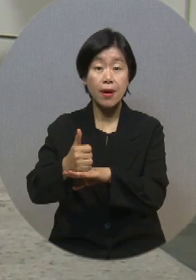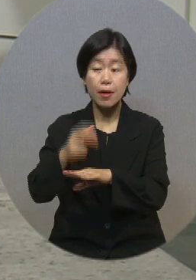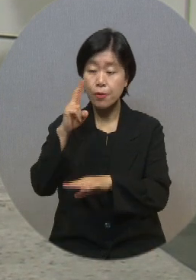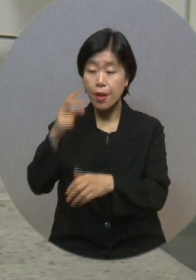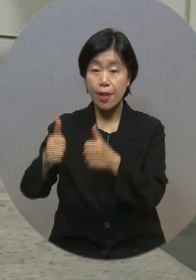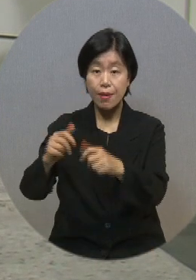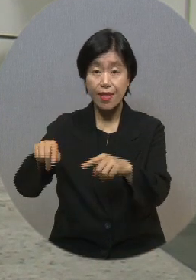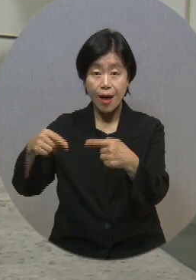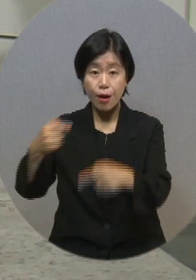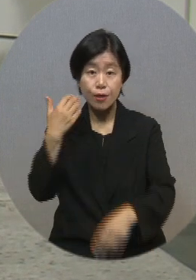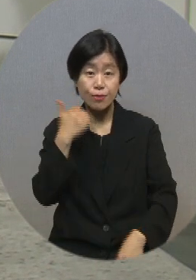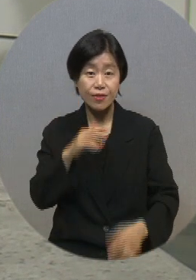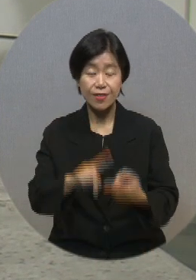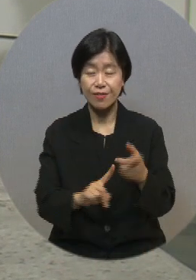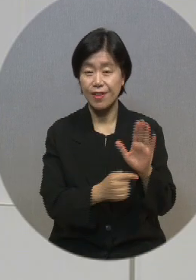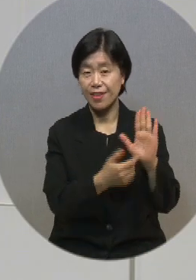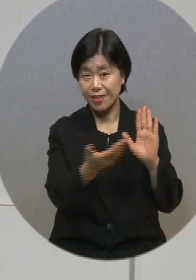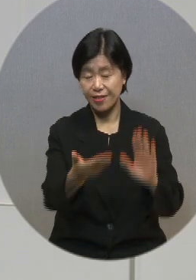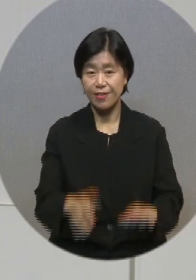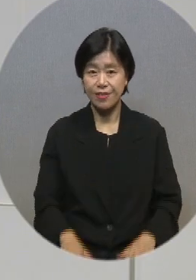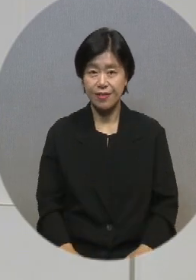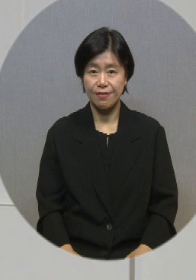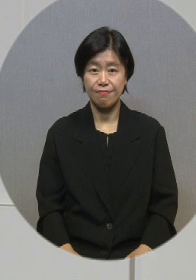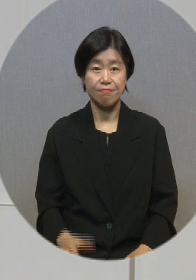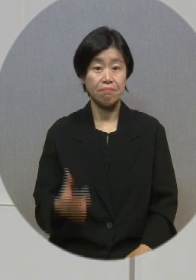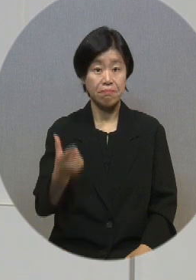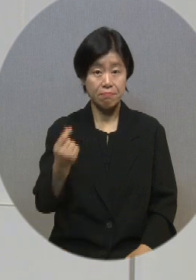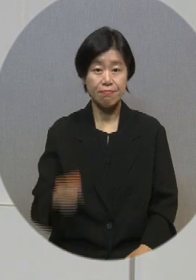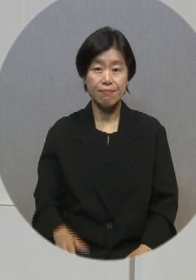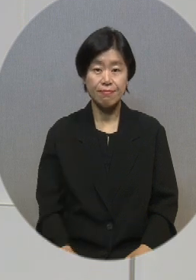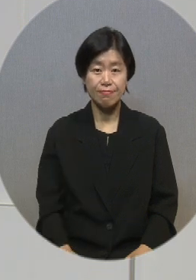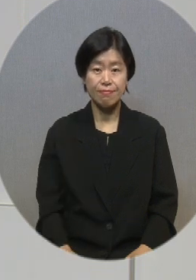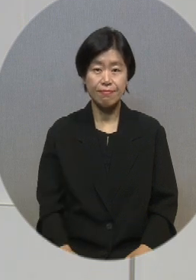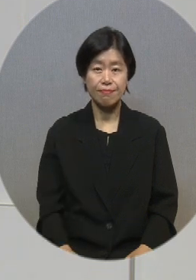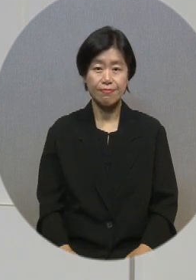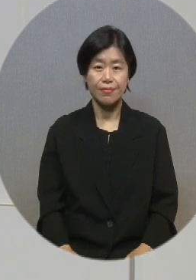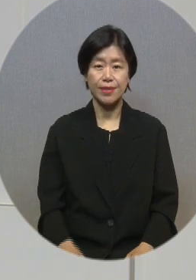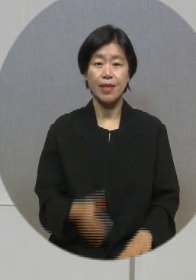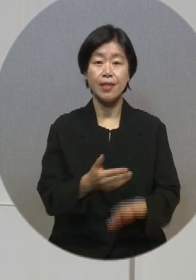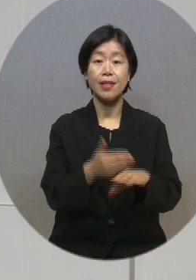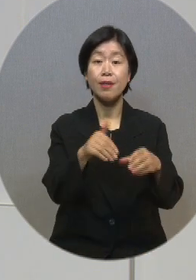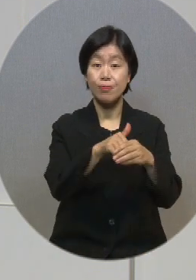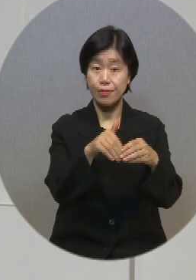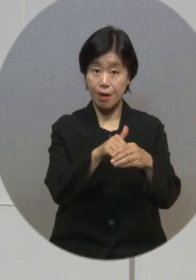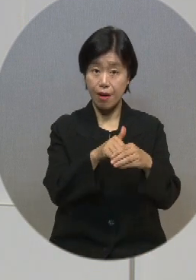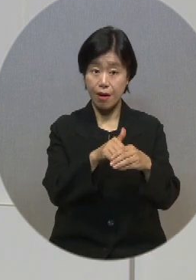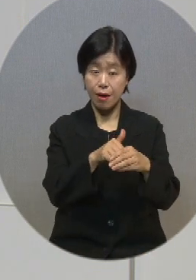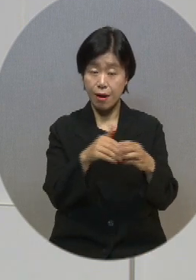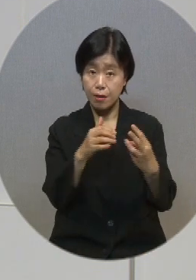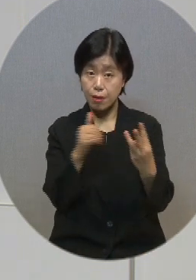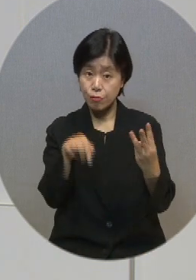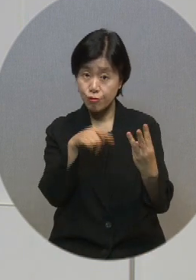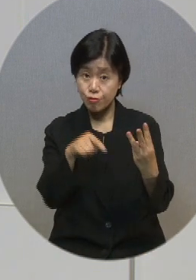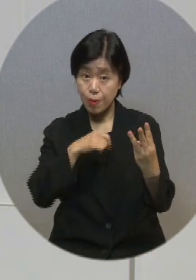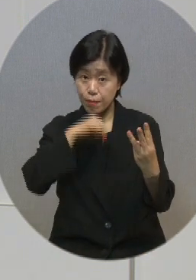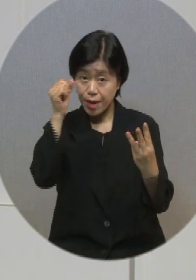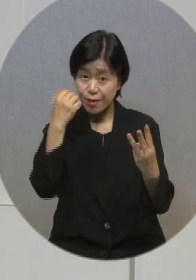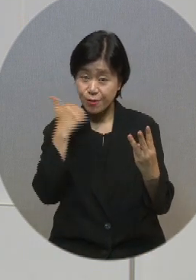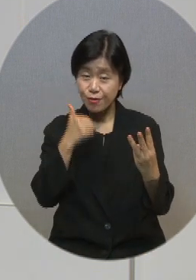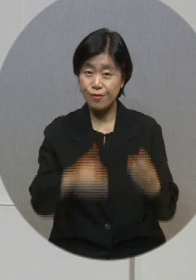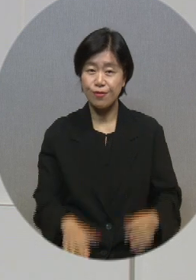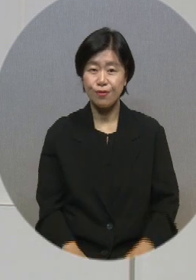네. 수상자를 발표해드리겠습니다. 네, 자 연말 결선에 나갈 다문화 부분의 우승자 네.